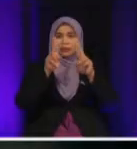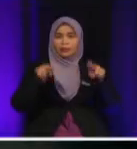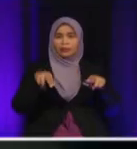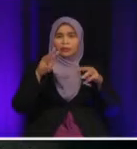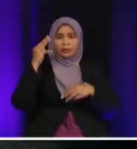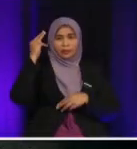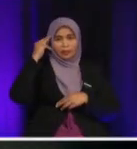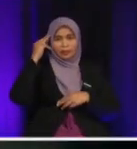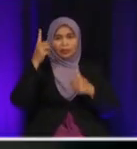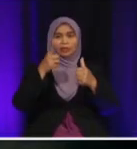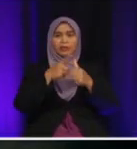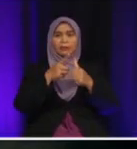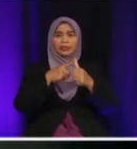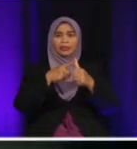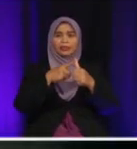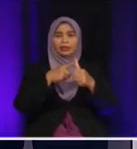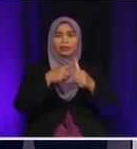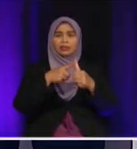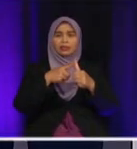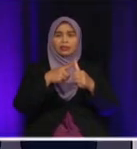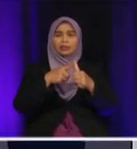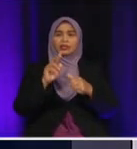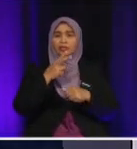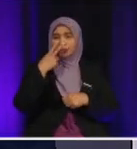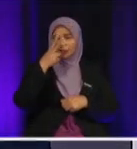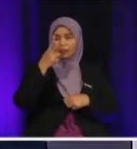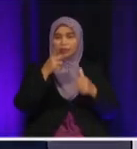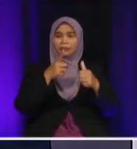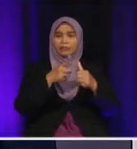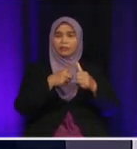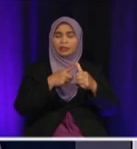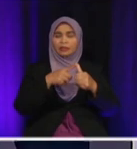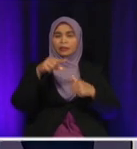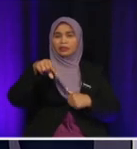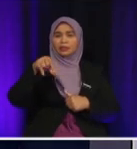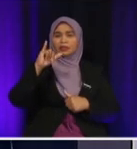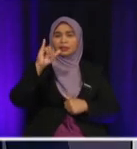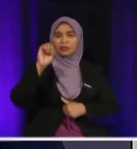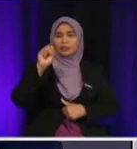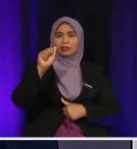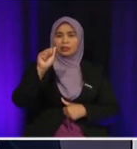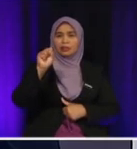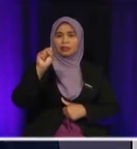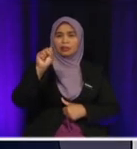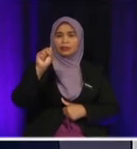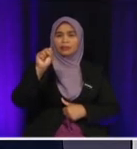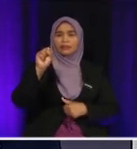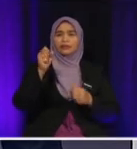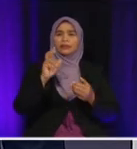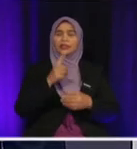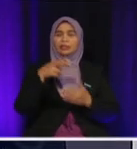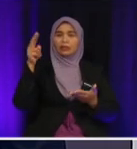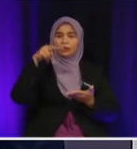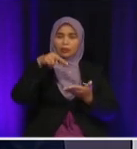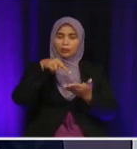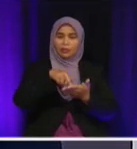Okey, yang pertama. Okey, kita tengok yang pertama iaitu qisas. Kita ulang balik, kita nak ingat